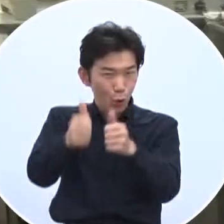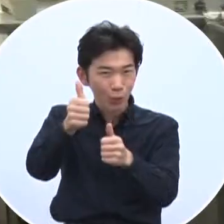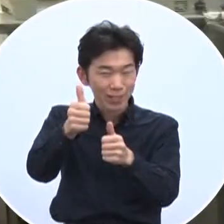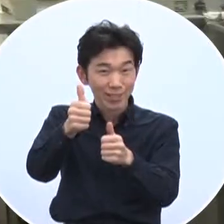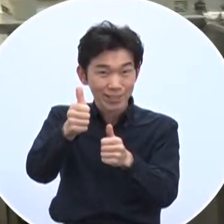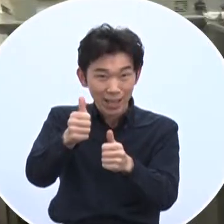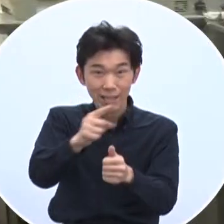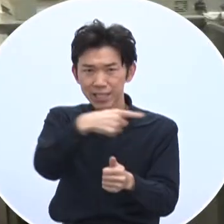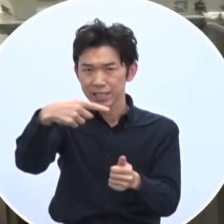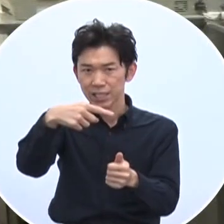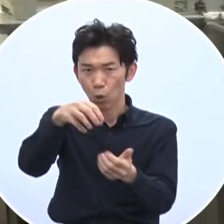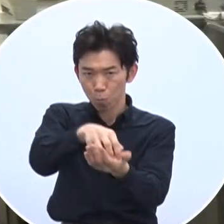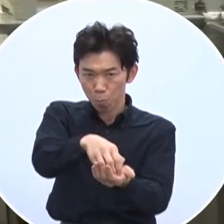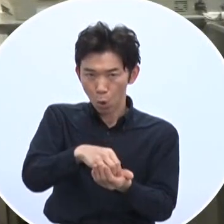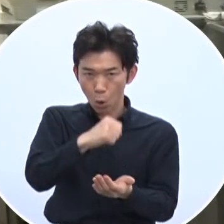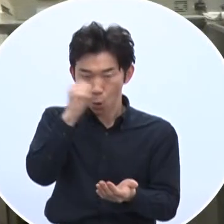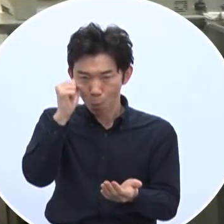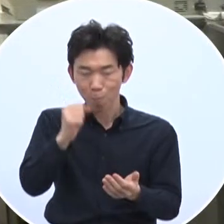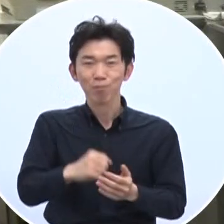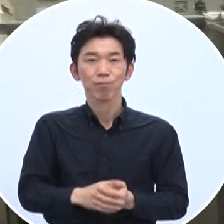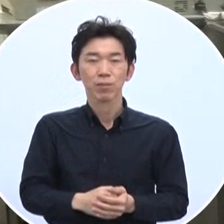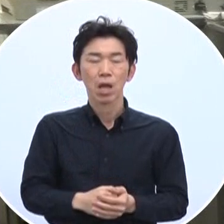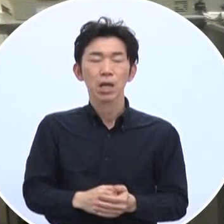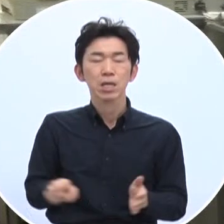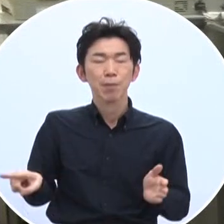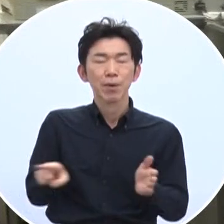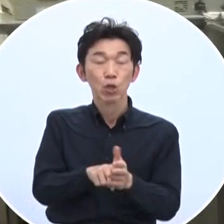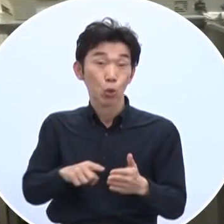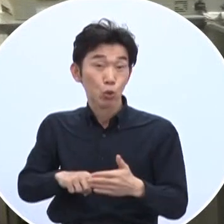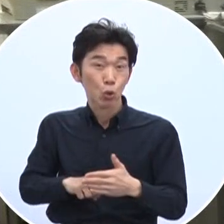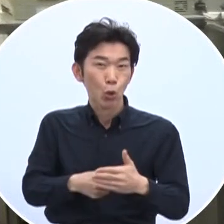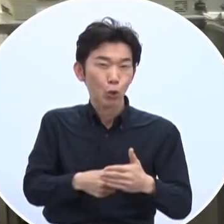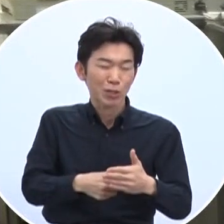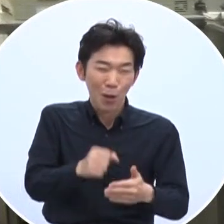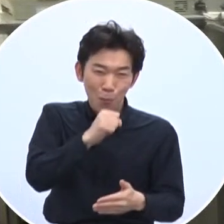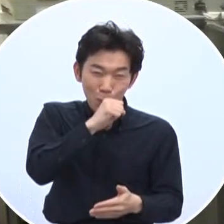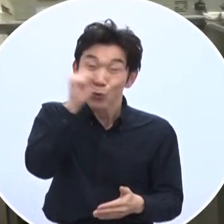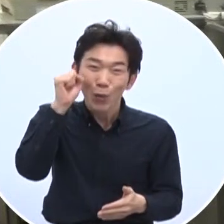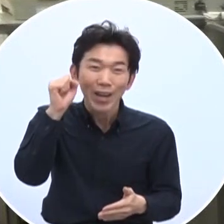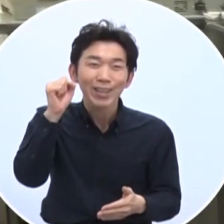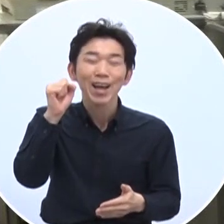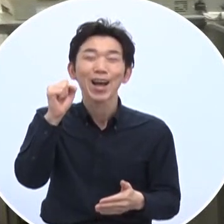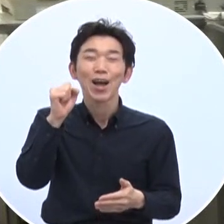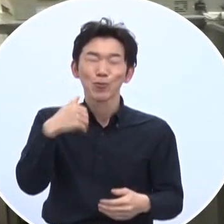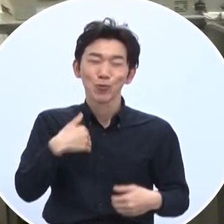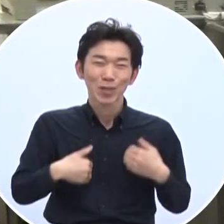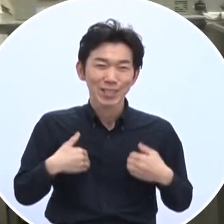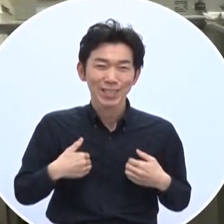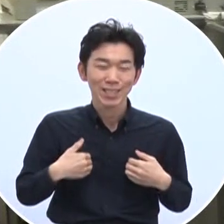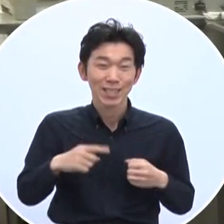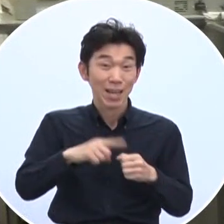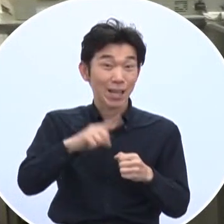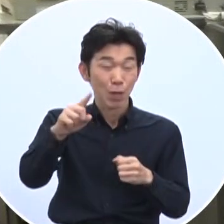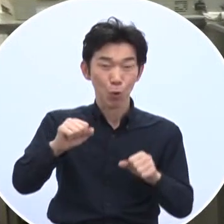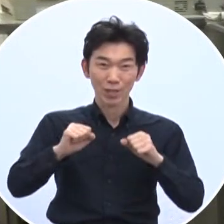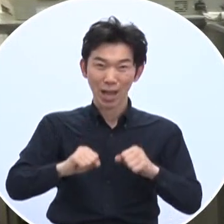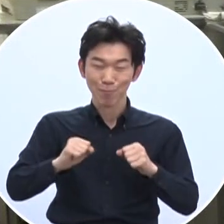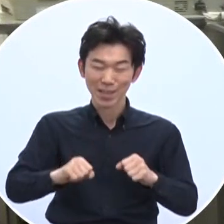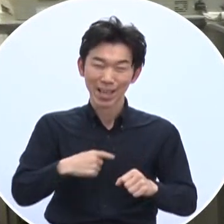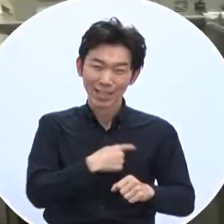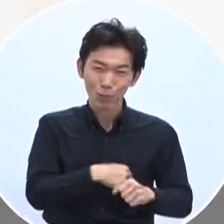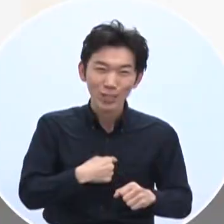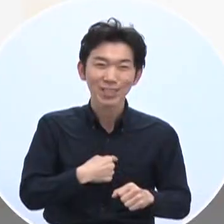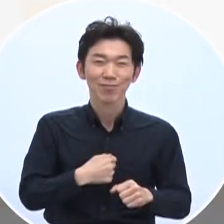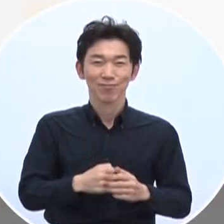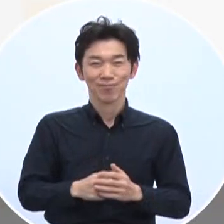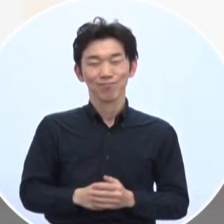。 努力してきたことがなんか報われたというか、すごく嬉しかったので、来年も頑張りたいなってそういう気持ちになり